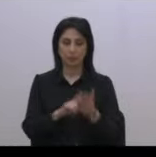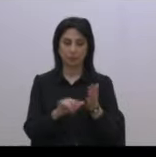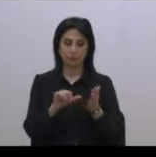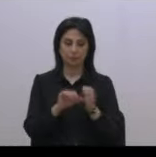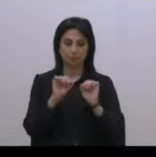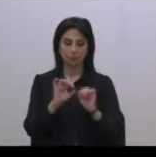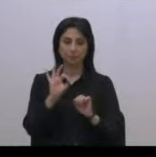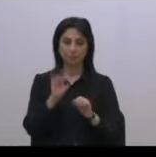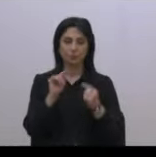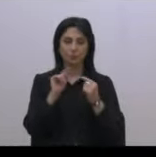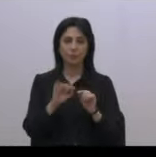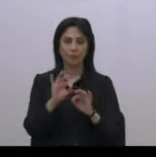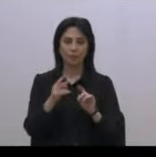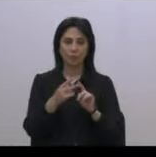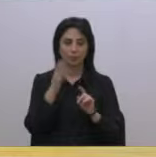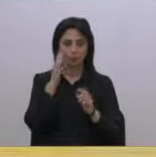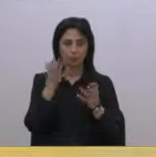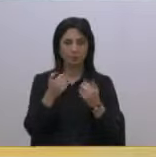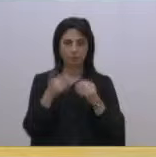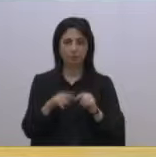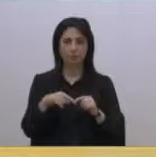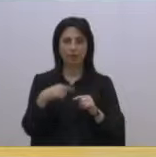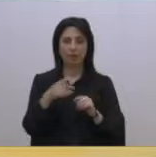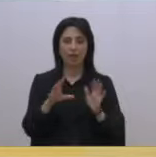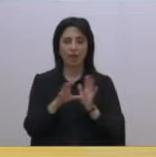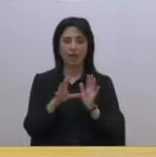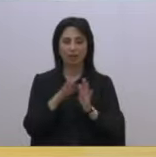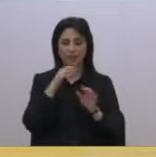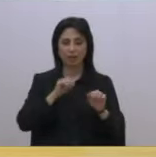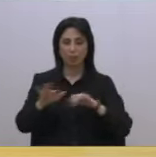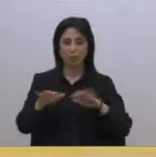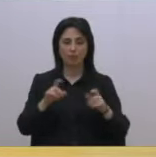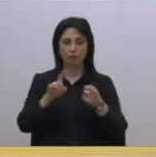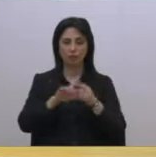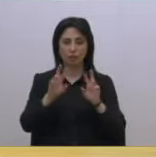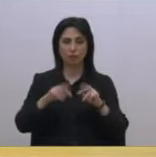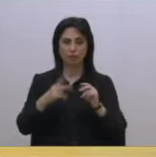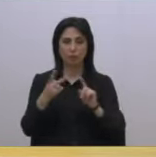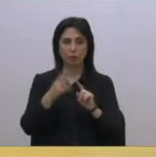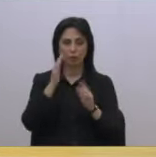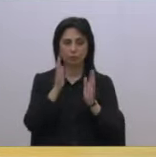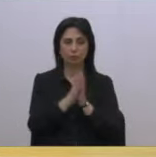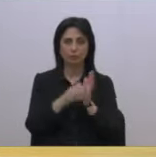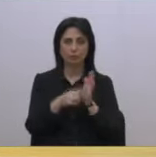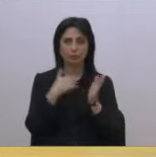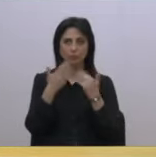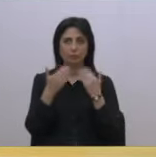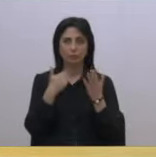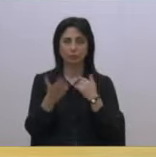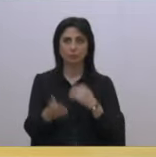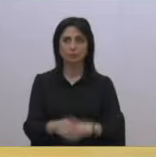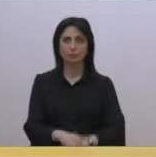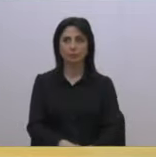სამოცდათექვსმეტი მომხრე, ნული წინააღმდეგი, პროექტი მეორე მოსმენით მიღებულია. შემდეგი ენერგეტიკისა და წყალმარაგების შესახებ კანონსრულება მეორე მოსმენით. ვთხოვ ჩართოთ კენჭისხის რეჟიმი.